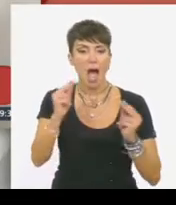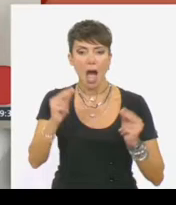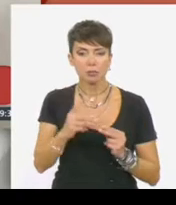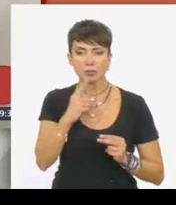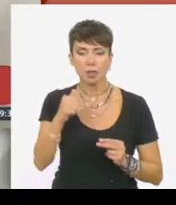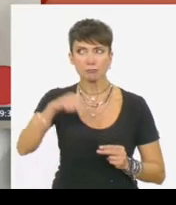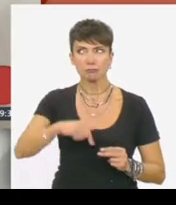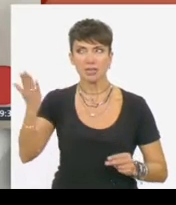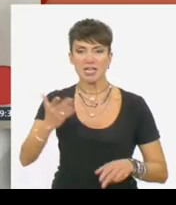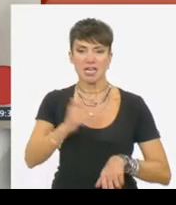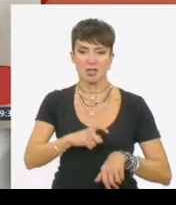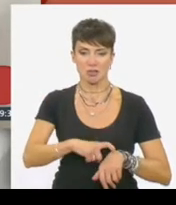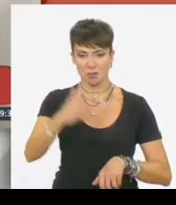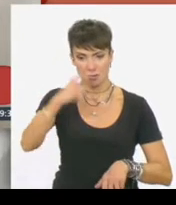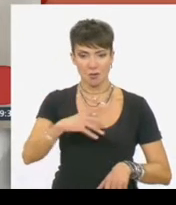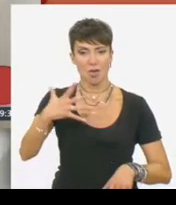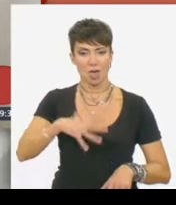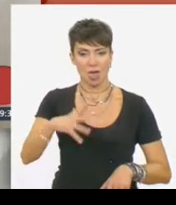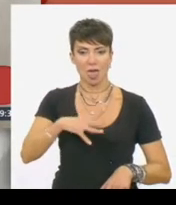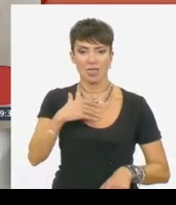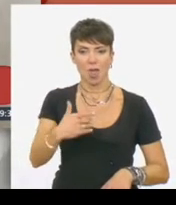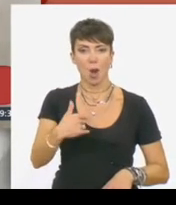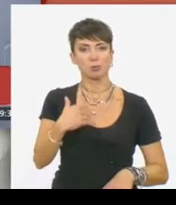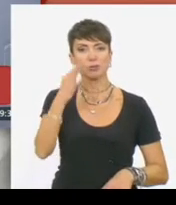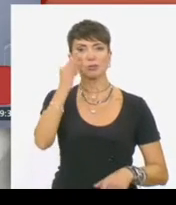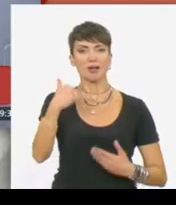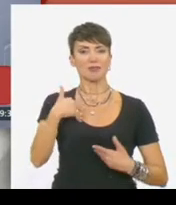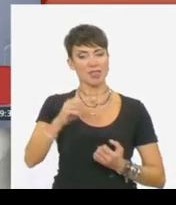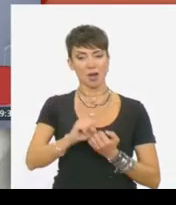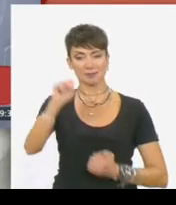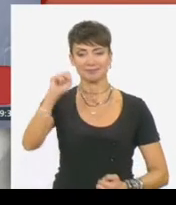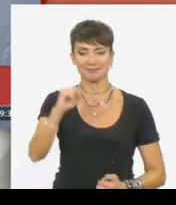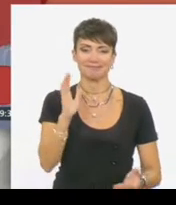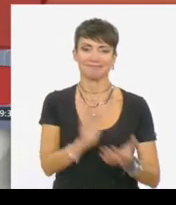είπα τώρα θα κάνω και εγώ την υποχρέωση που έχω απέναντι στον εαυτό μου.